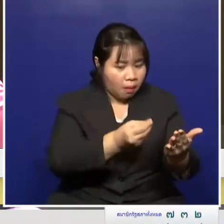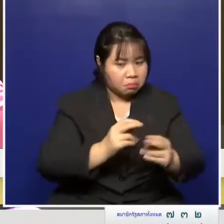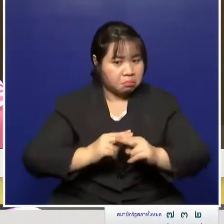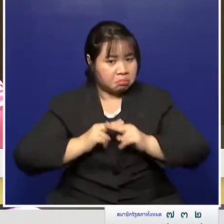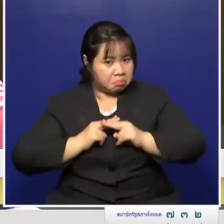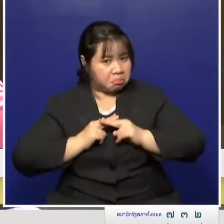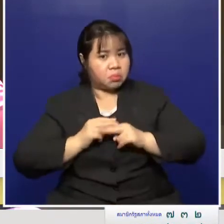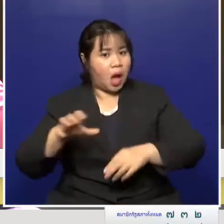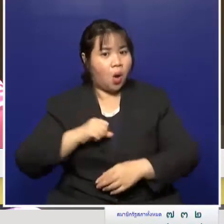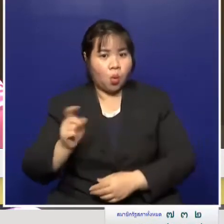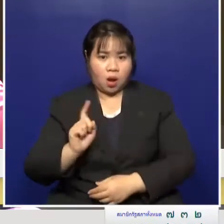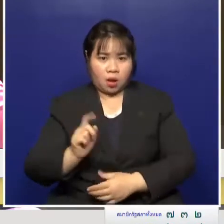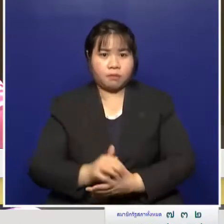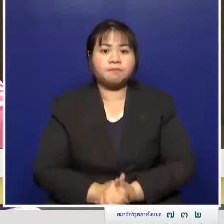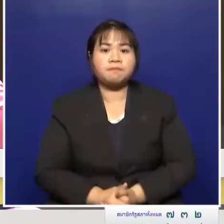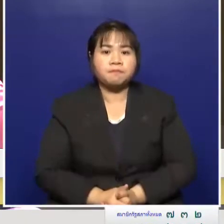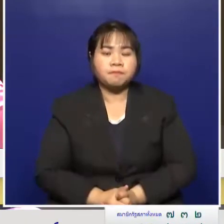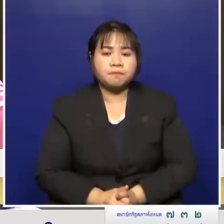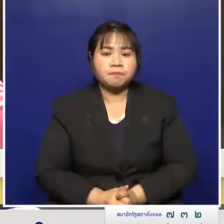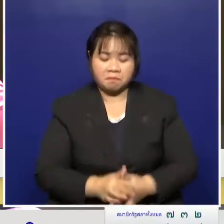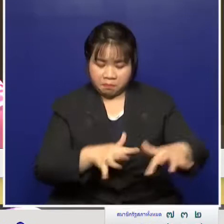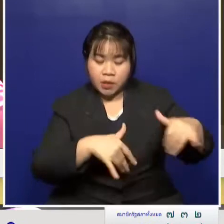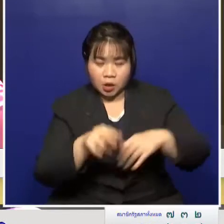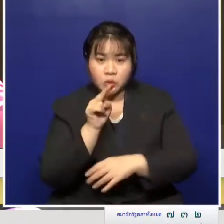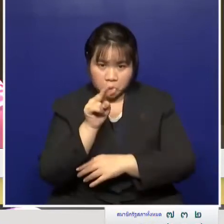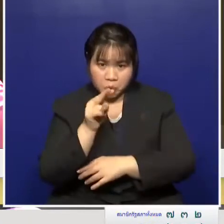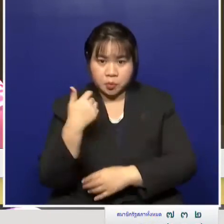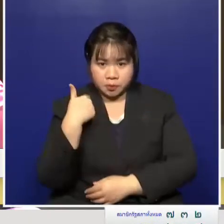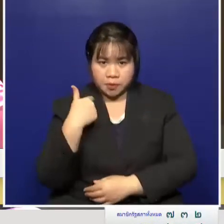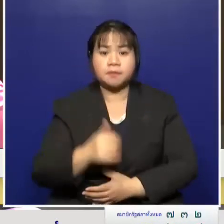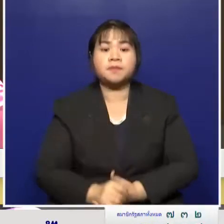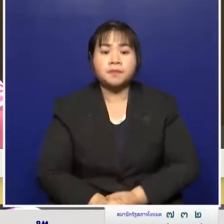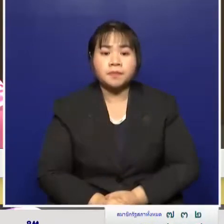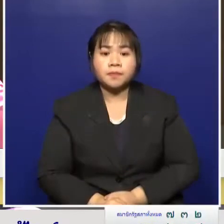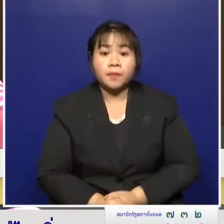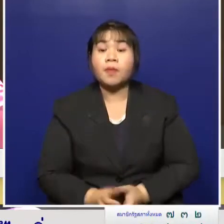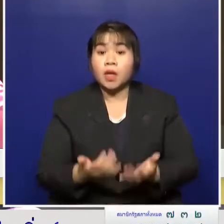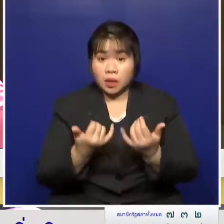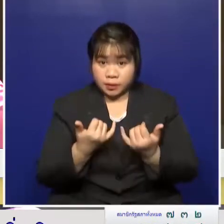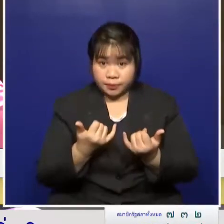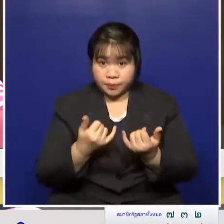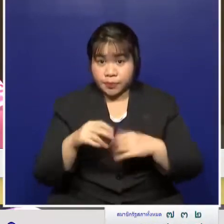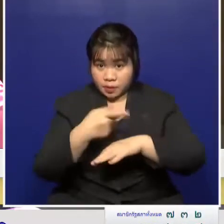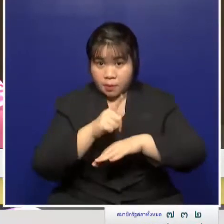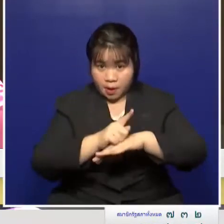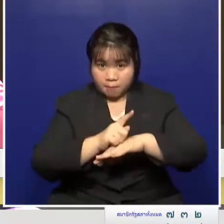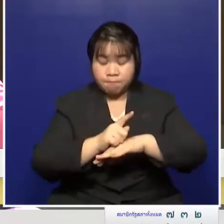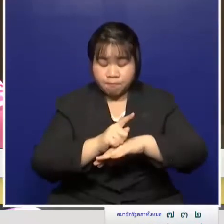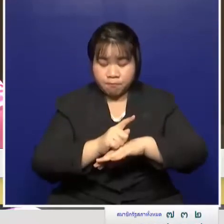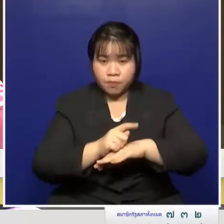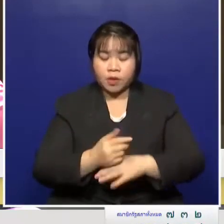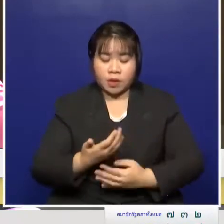ชน์ส่วนตนหรือพวกพ้องประชาชนติดตามอยู่ท่านประธานที่เคารพครับรัฐสภ